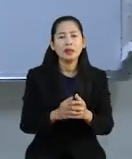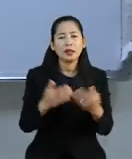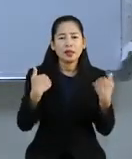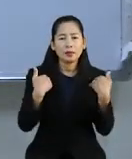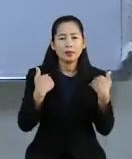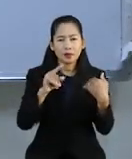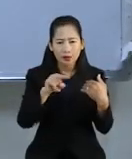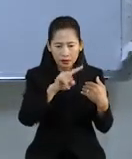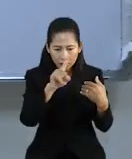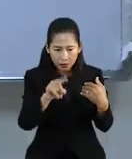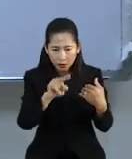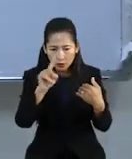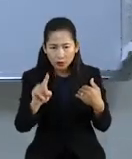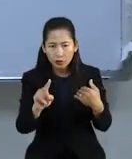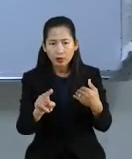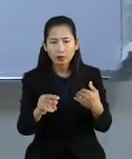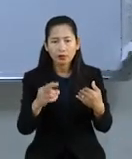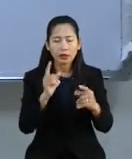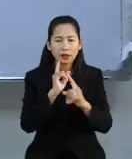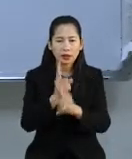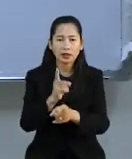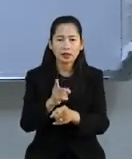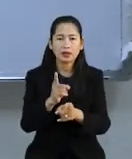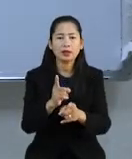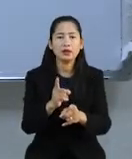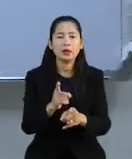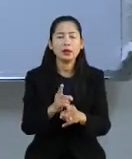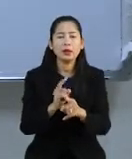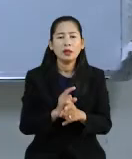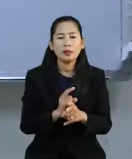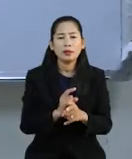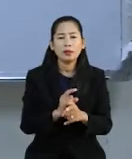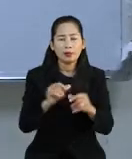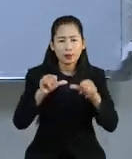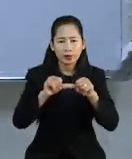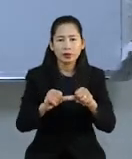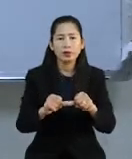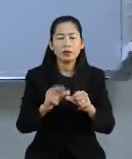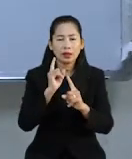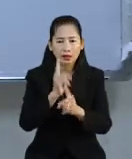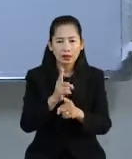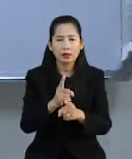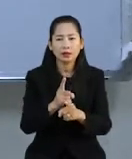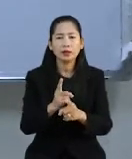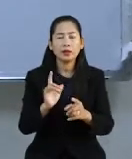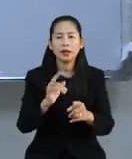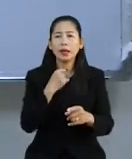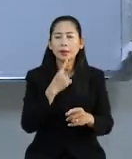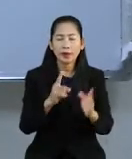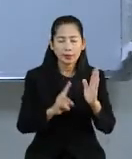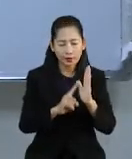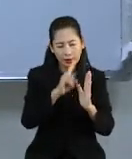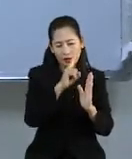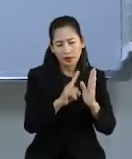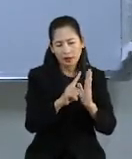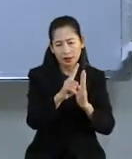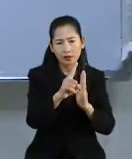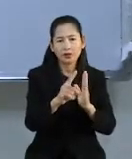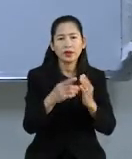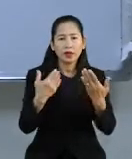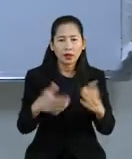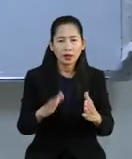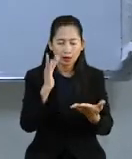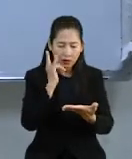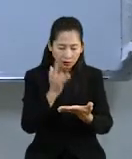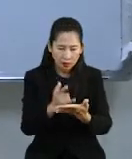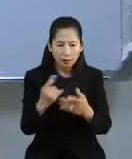miền ở dương sụ xạ xua sầm núi tới thường miền ca cho nói to vậy chẳng bần to cứ ca cho nói to nâng ca prap bị tử đào chạm hai